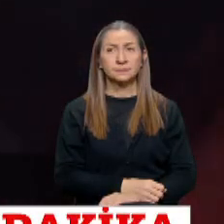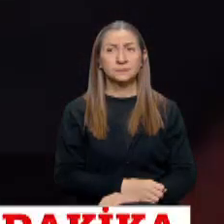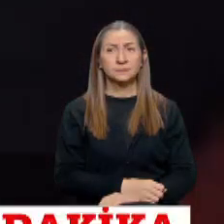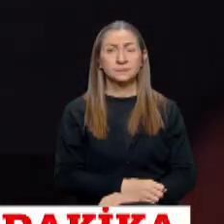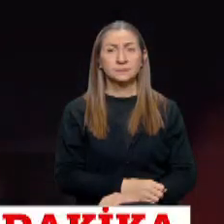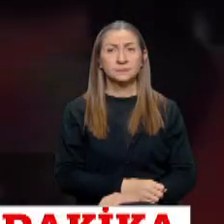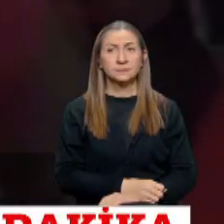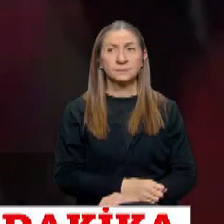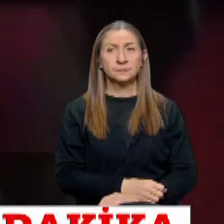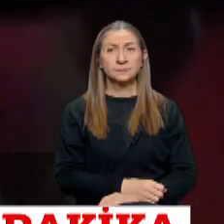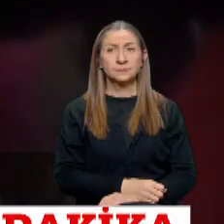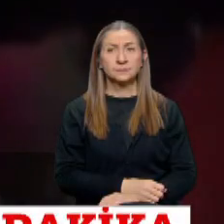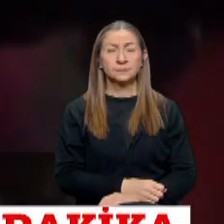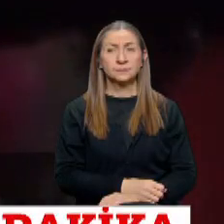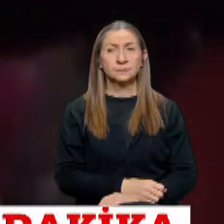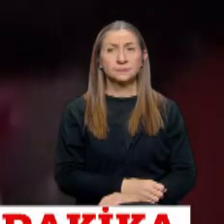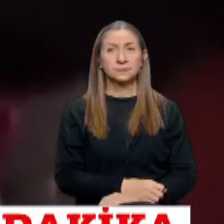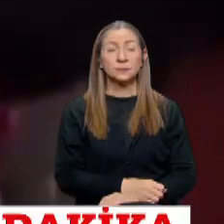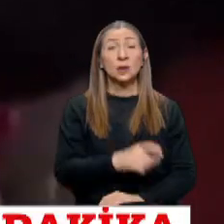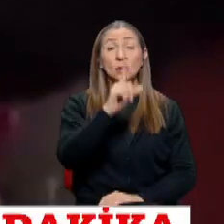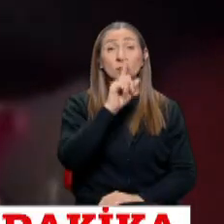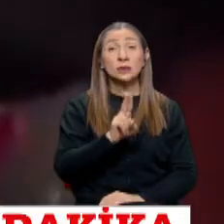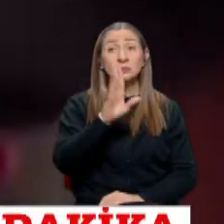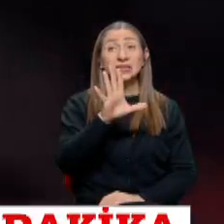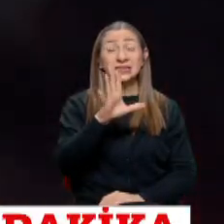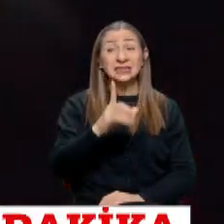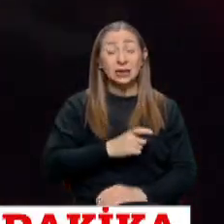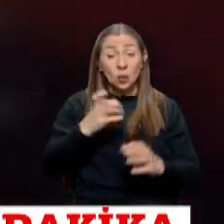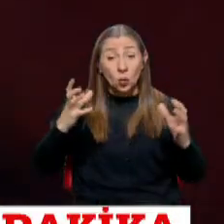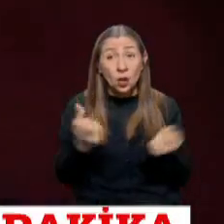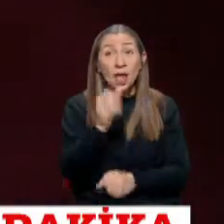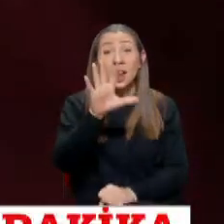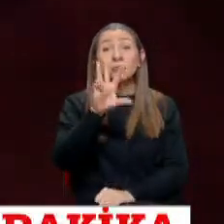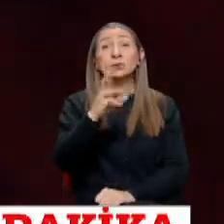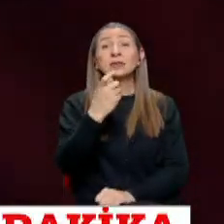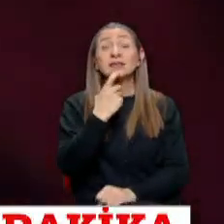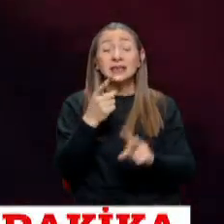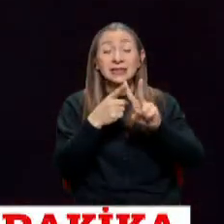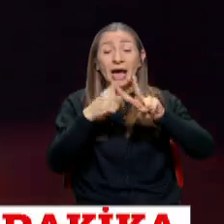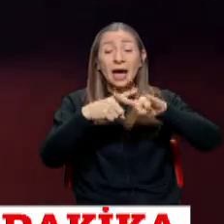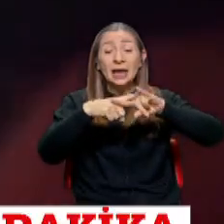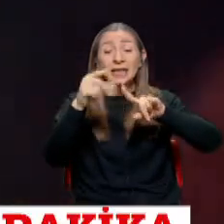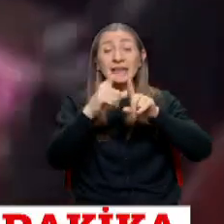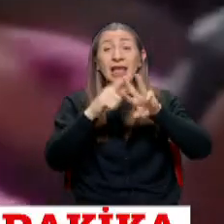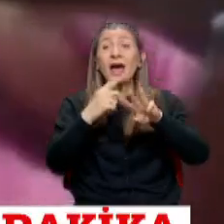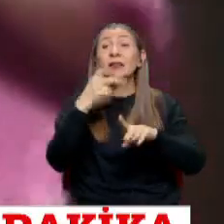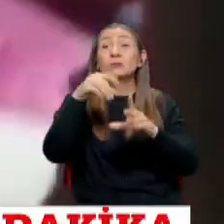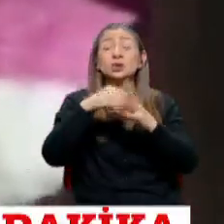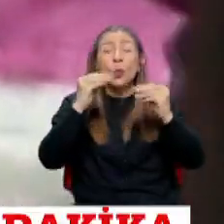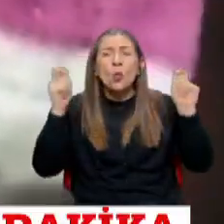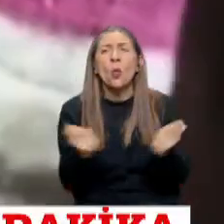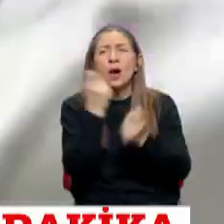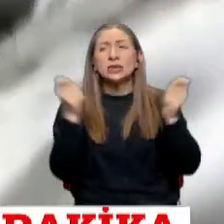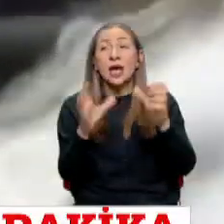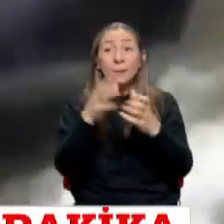Evet. Hanımefendi iyi misiniz? Şöyle kırık yok gibi. 175. saatte kurtarılan 53 yaşındaki Nahide Umam için büyük çaba